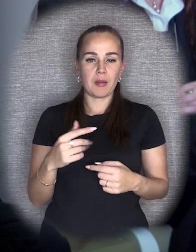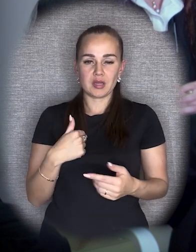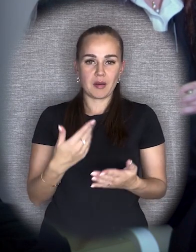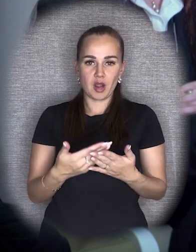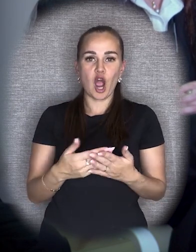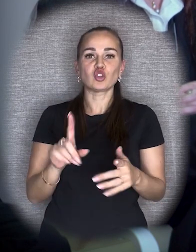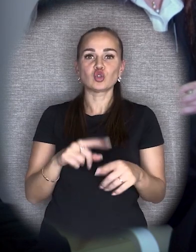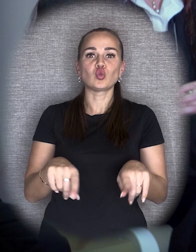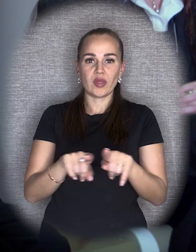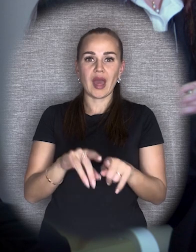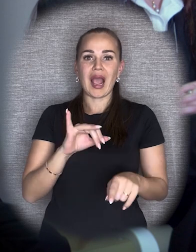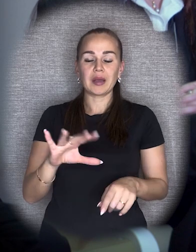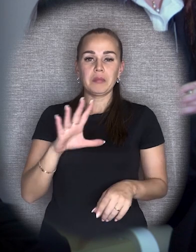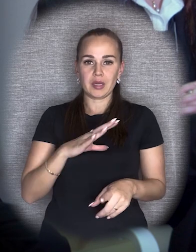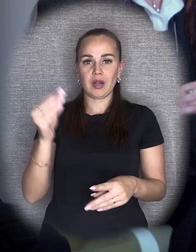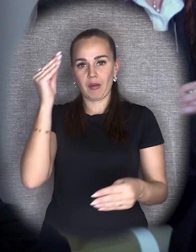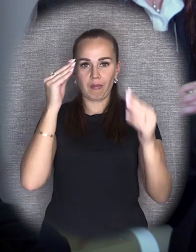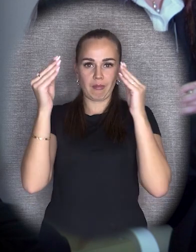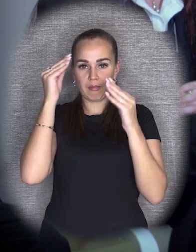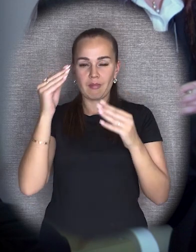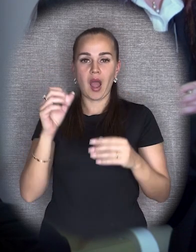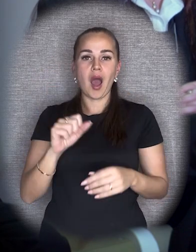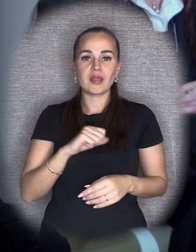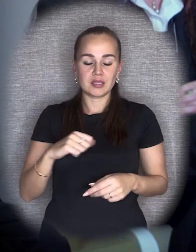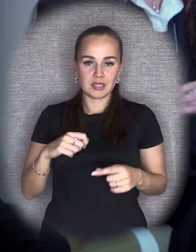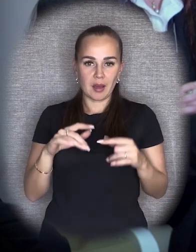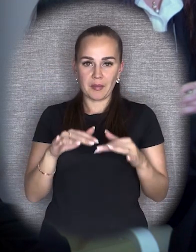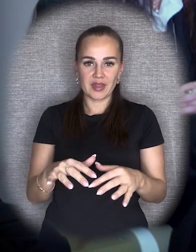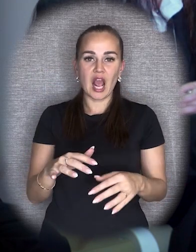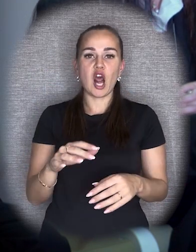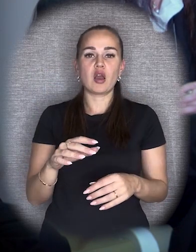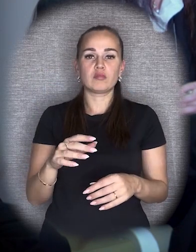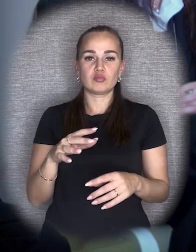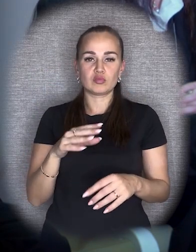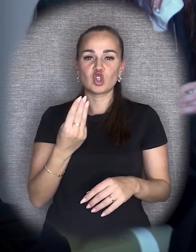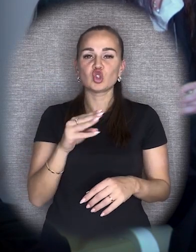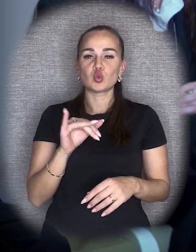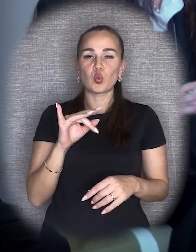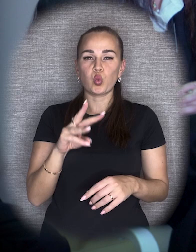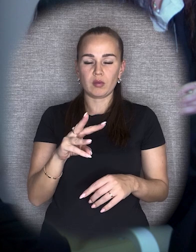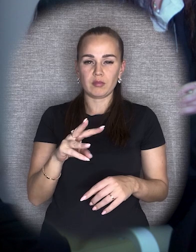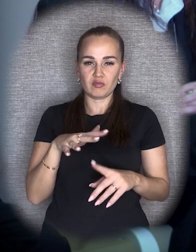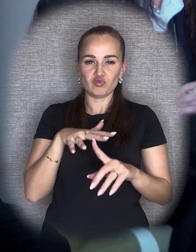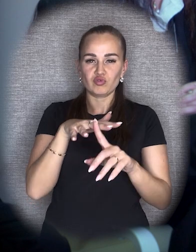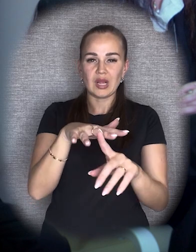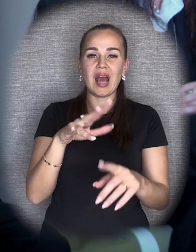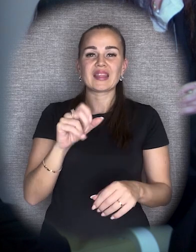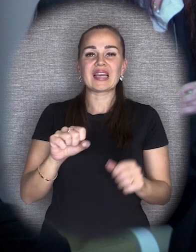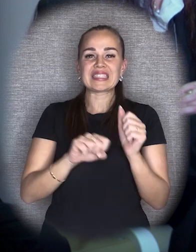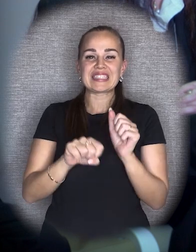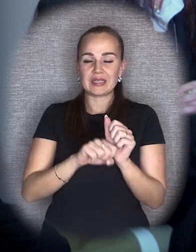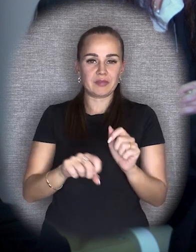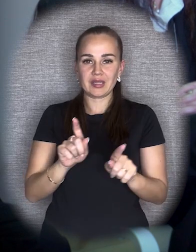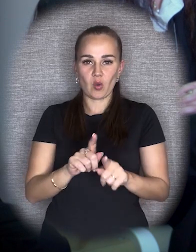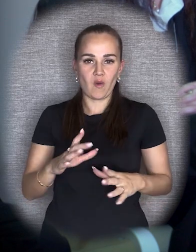что так и было. Такой штурм и был зимнего. Никакого такого штурма зимнего не было. Но эти кадры как бы характеризуют для нас визуальную